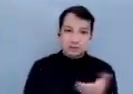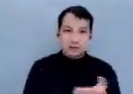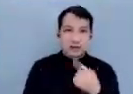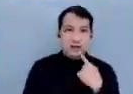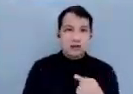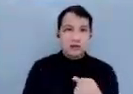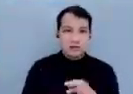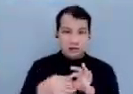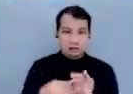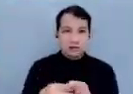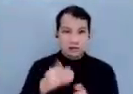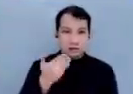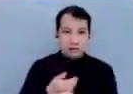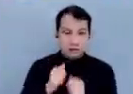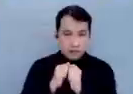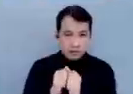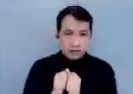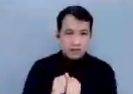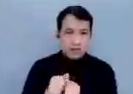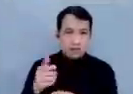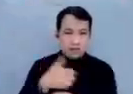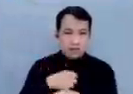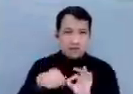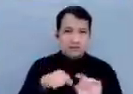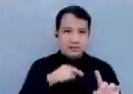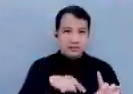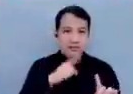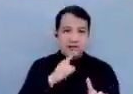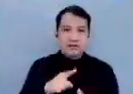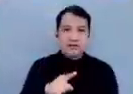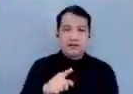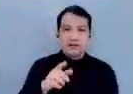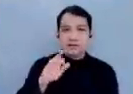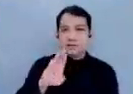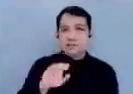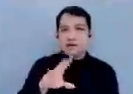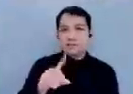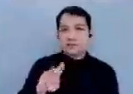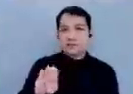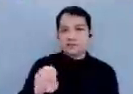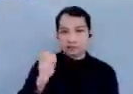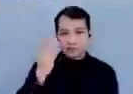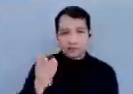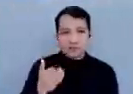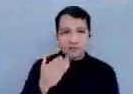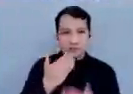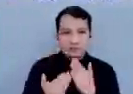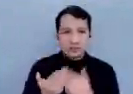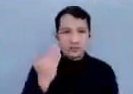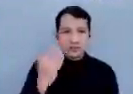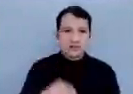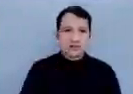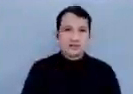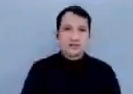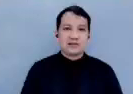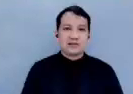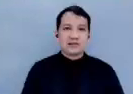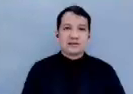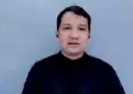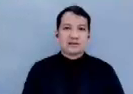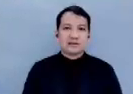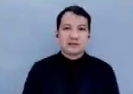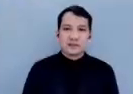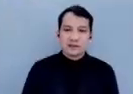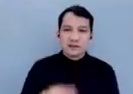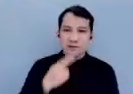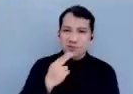mga ito, kasama po natin ang collector nito na si Ms. Bubbles Villaflor. Good morning, kapatid! Good morning, kapatid! Ms. Bubbles. Ms. Bubbles, ang